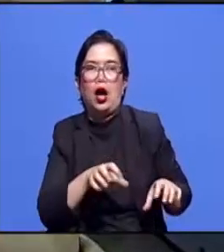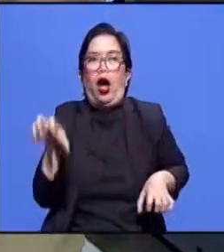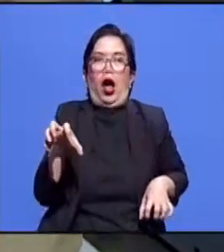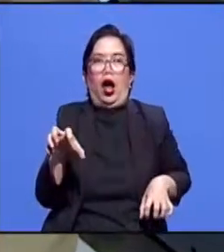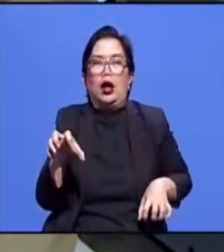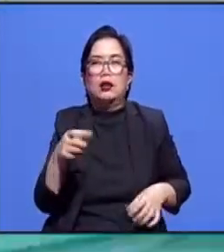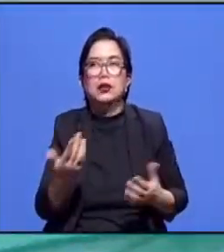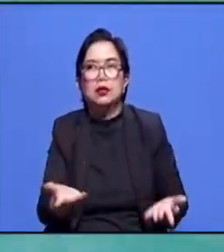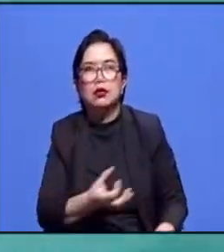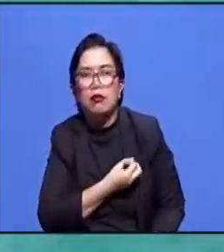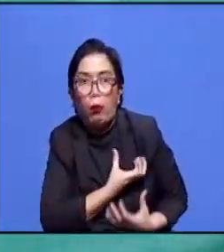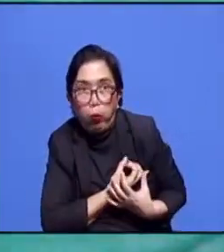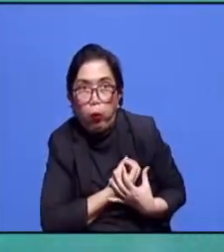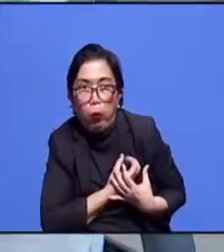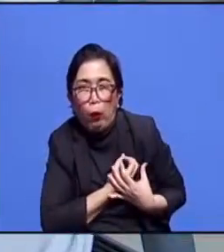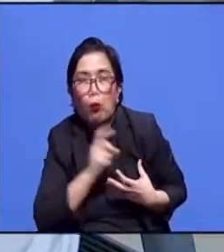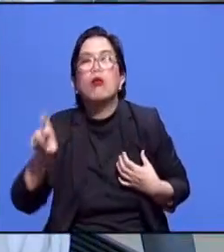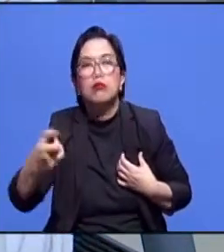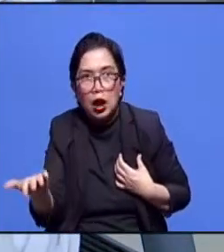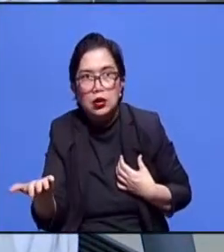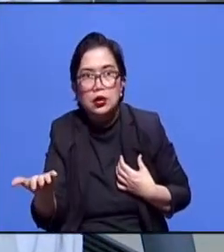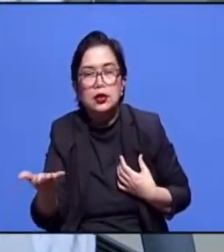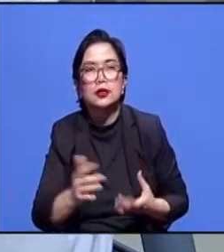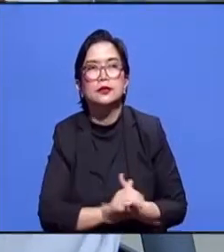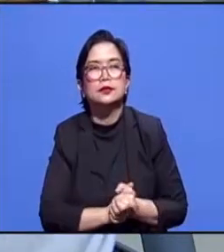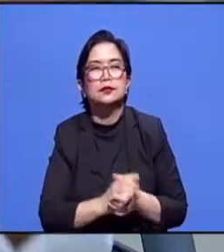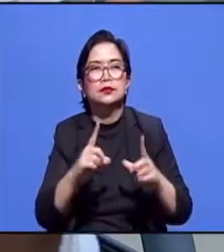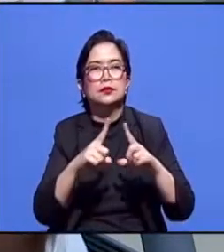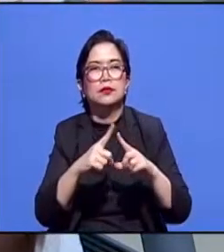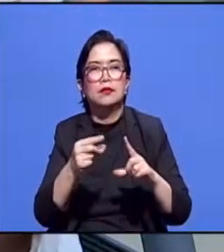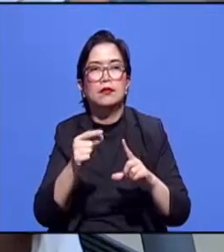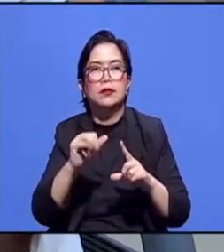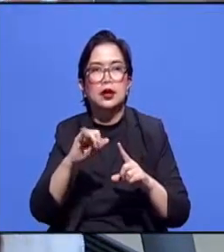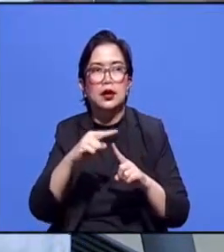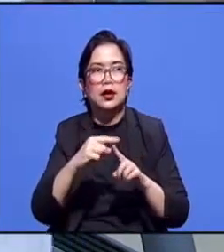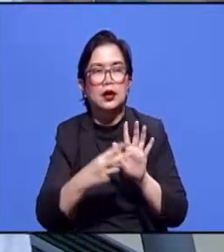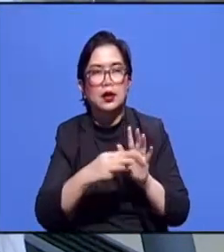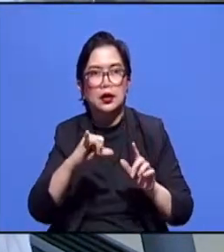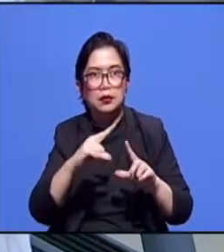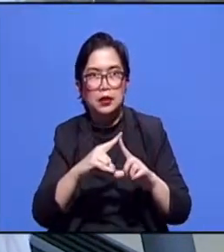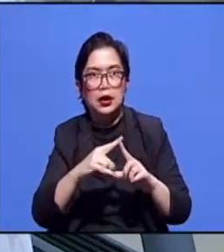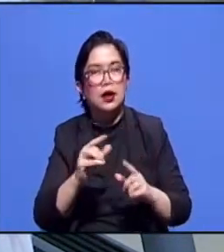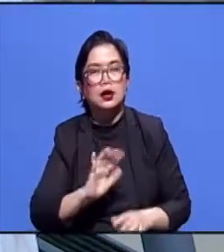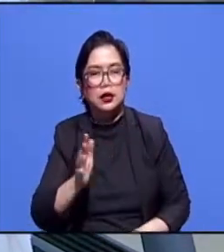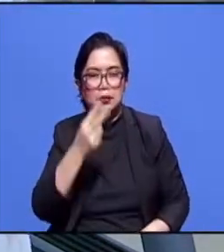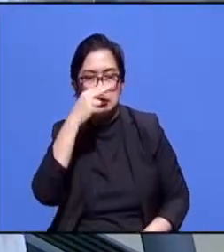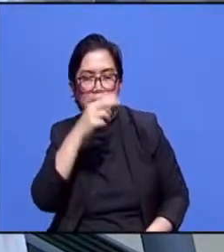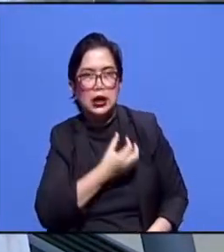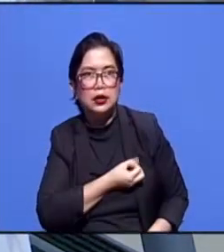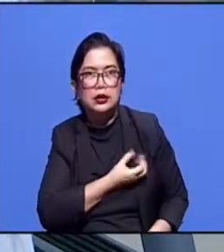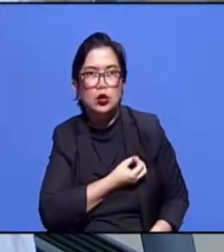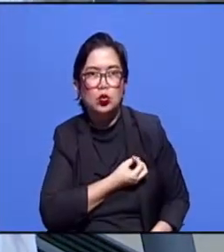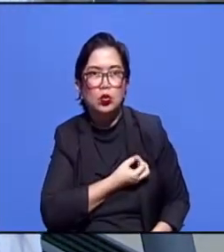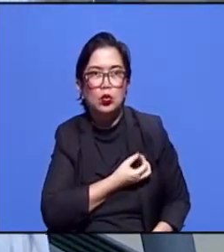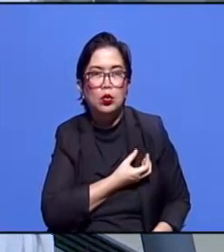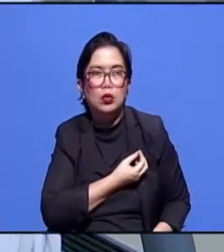mendadak, bahkan kematian. Nah, karena aritmia itu kalau sedang tidak terjadi, tidak terlihat, umumnya ada beberapa